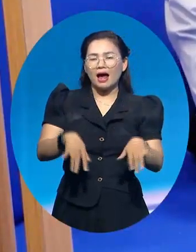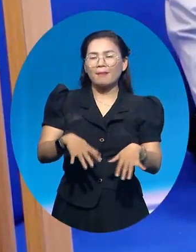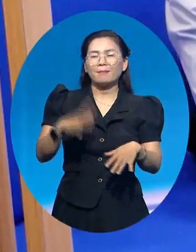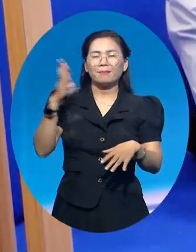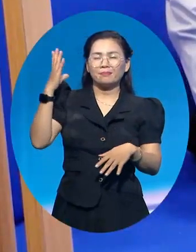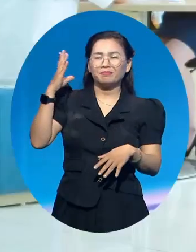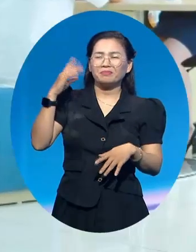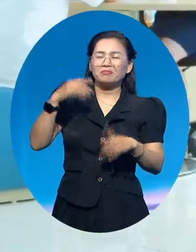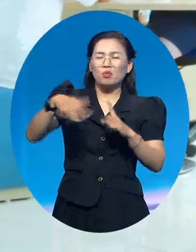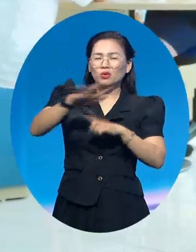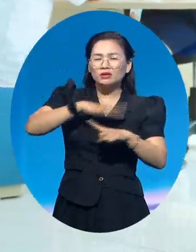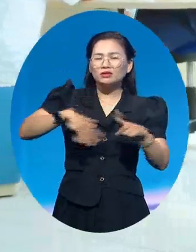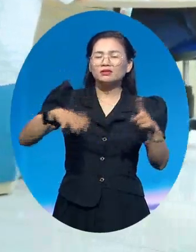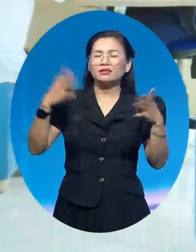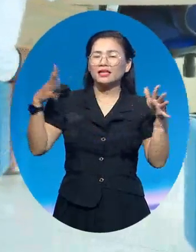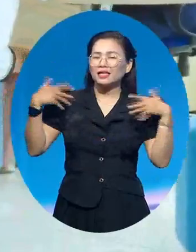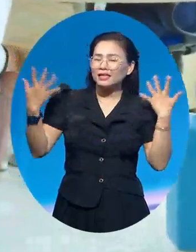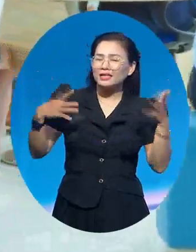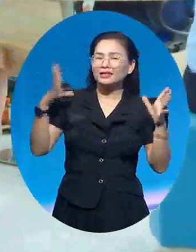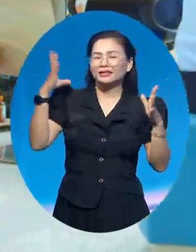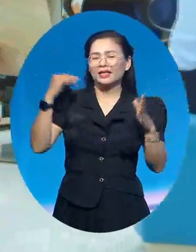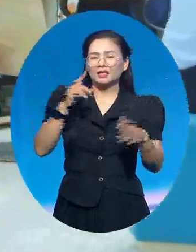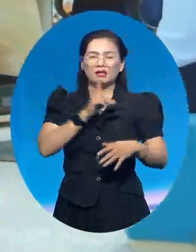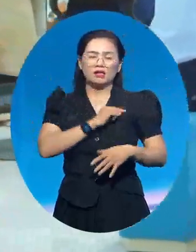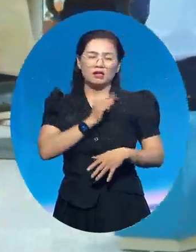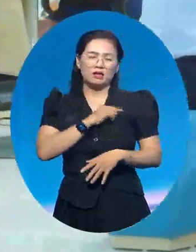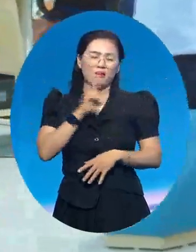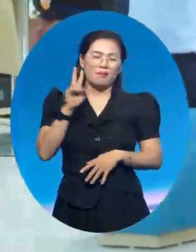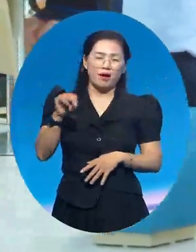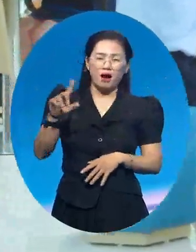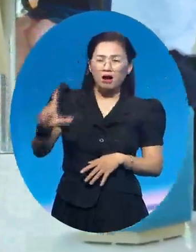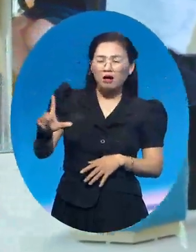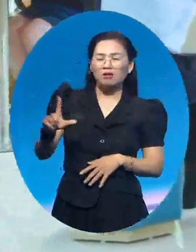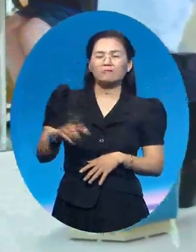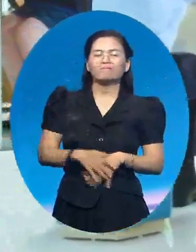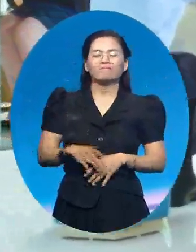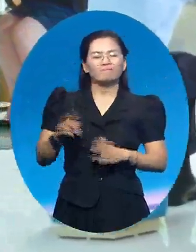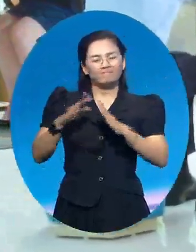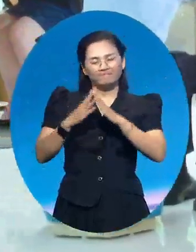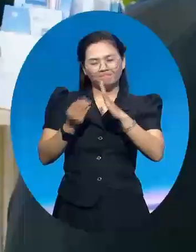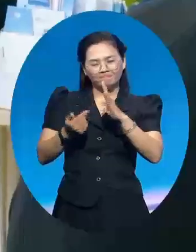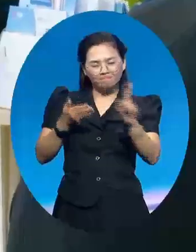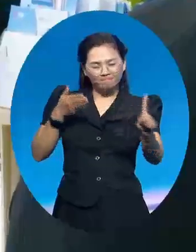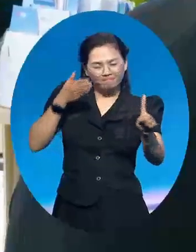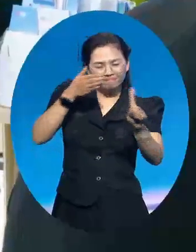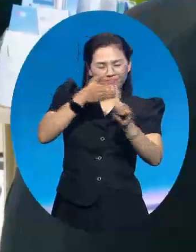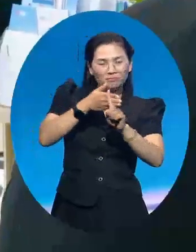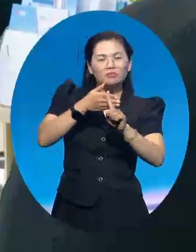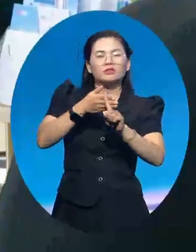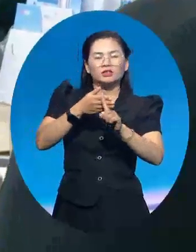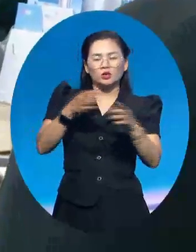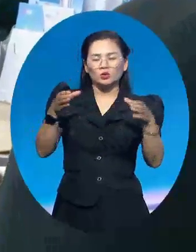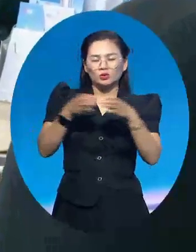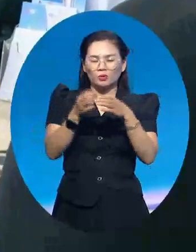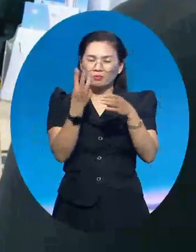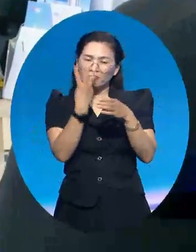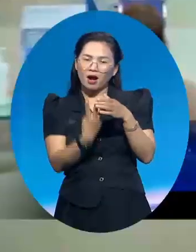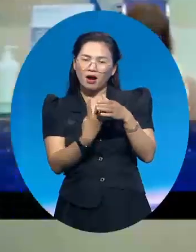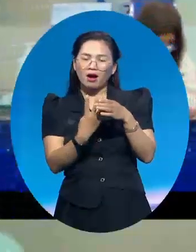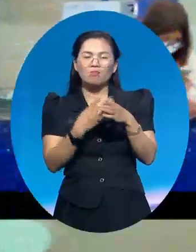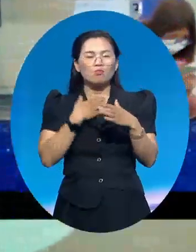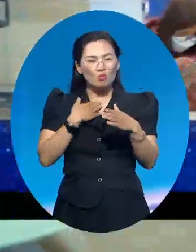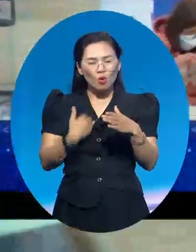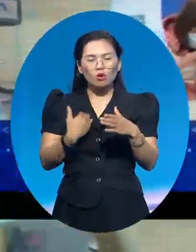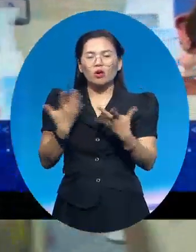vay, hỗ trợ hành vi tiêu dùng tiết kiệm năng lượng. Với con đường phát triển bền vững của ngân hàng, mục tiêu top 3 thị trường về hiệu quả, top đầu châu